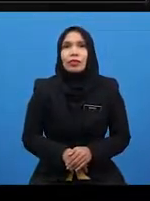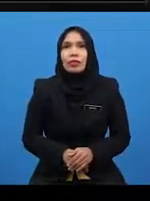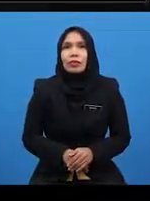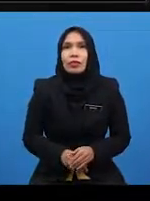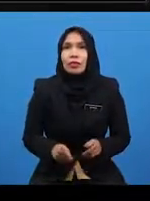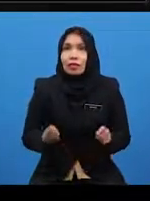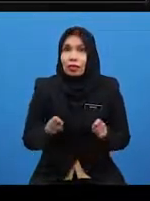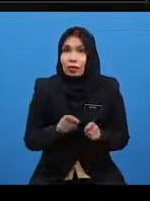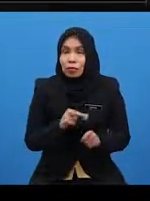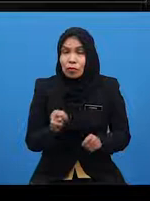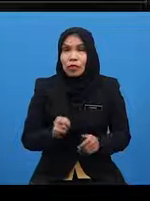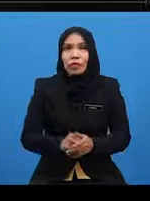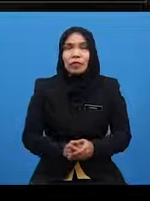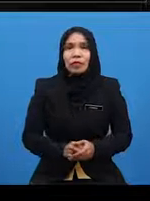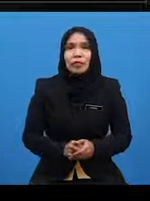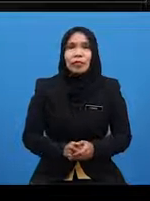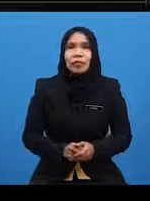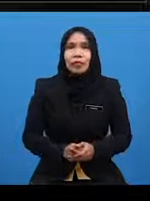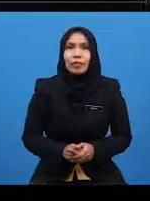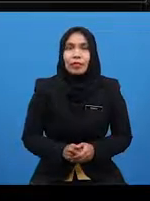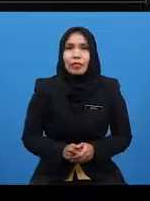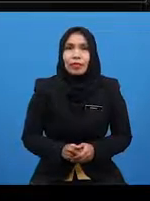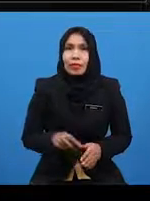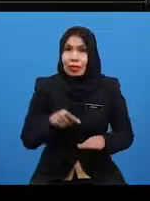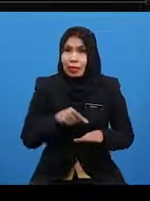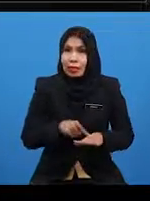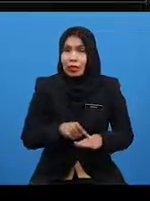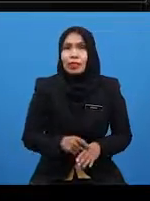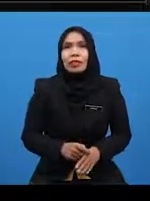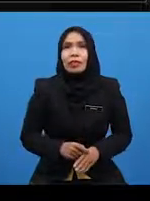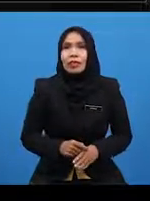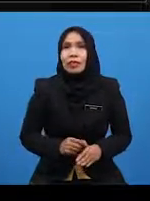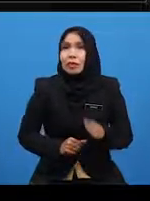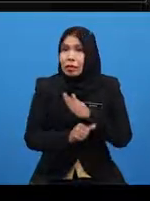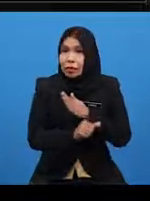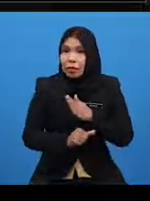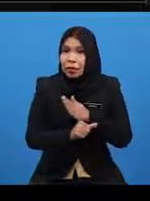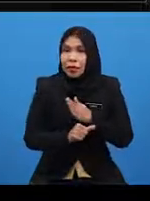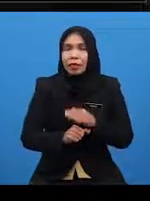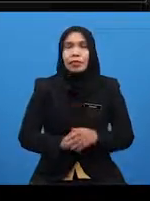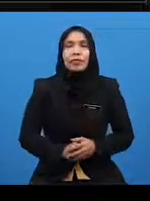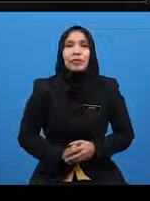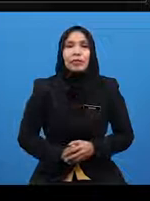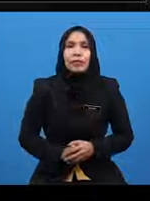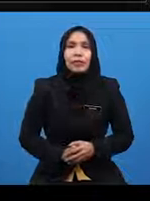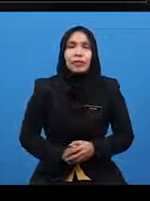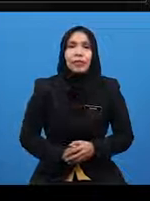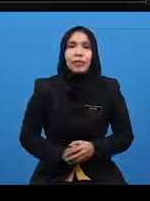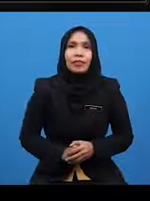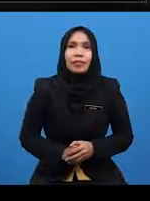dipercayai artifak arca sejak zaman Sriwijaya sekitar kurun ke-7 sehingga kurun ke-13